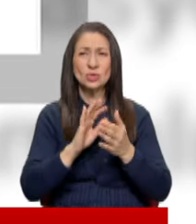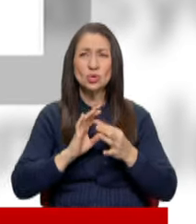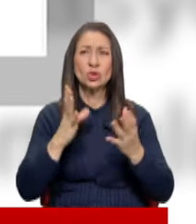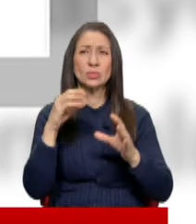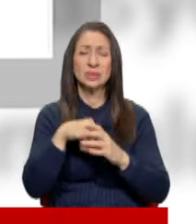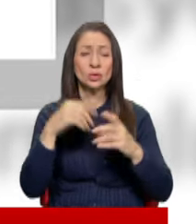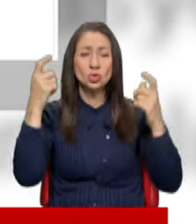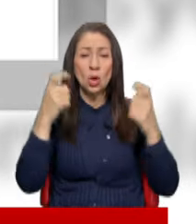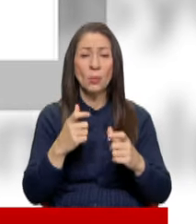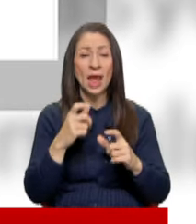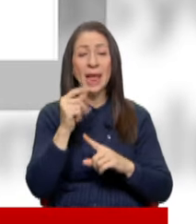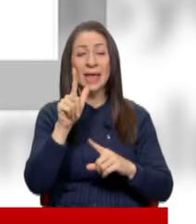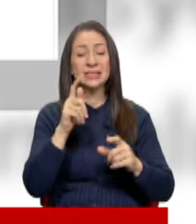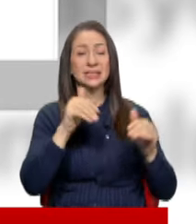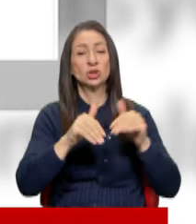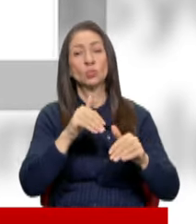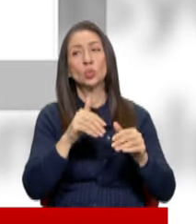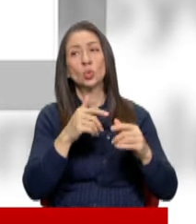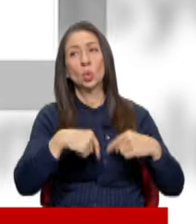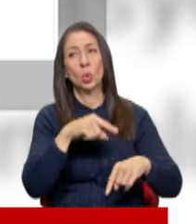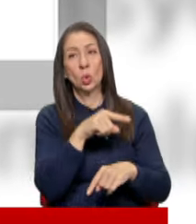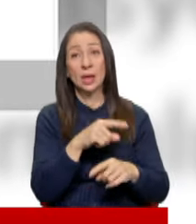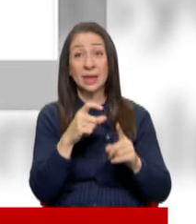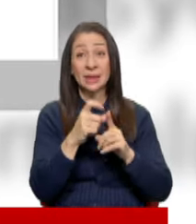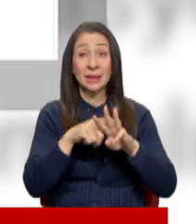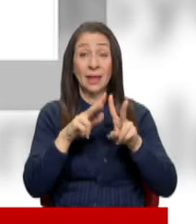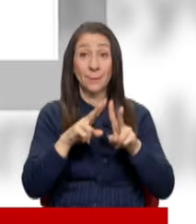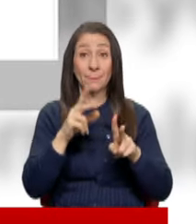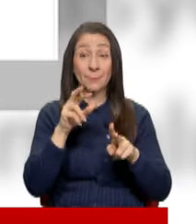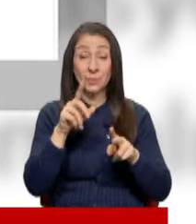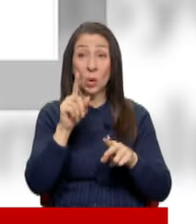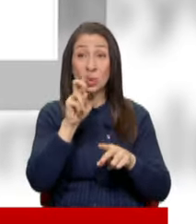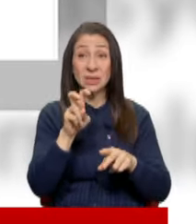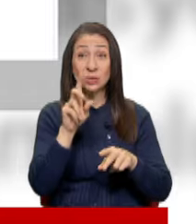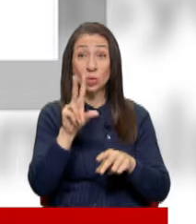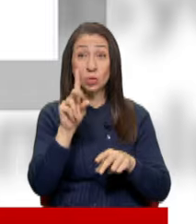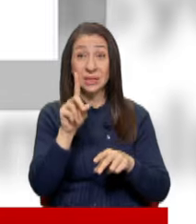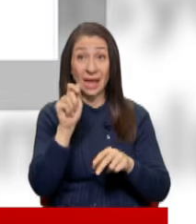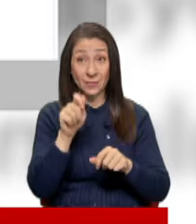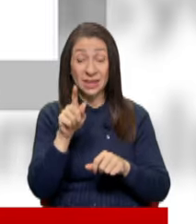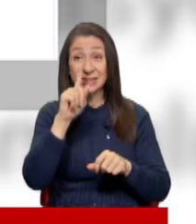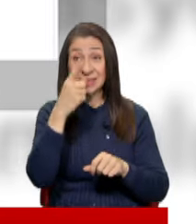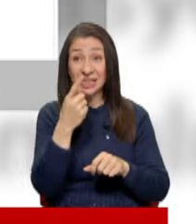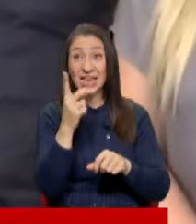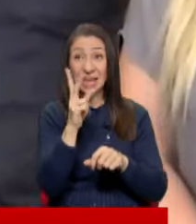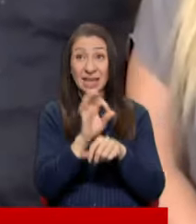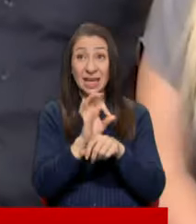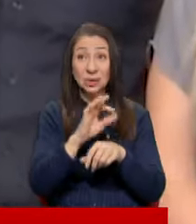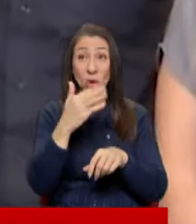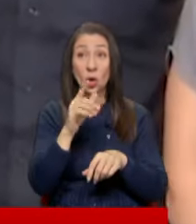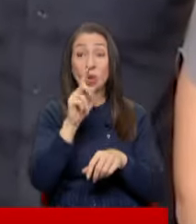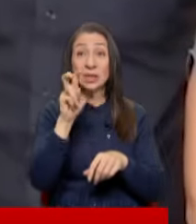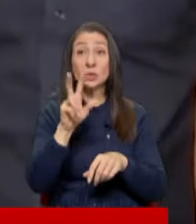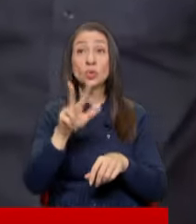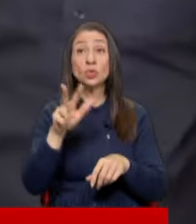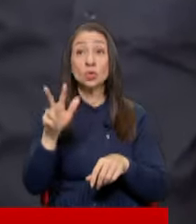gidermenin sorumluluğu il seçim kurulunda den Parti bu açıklamayı 1831'de yaptı sadece 2 dakika sonra